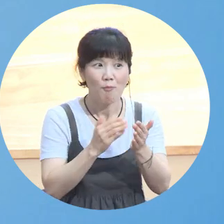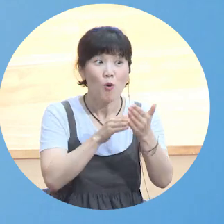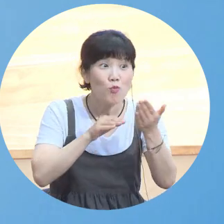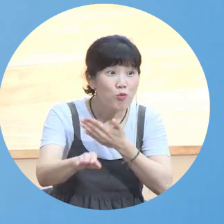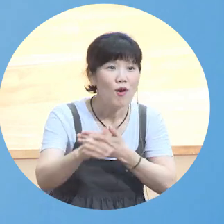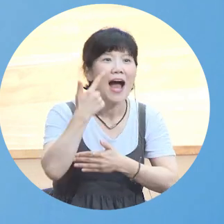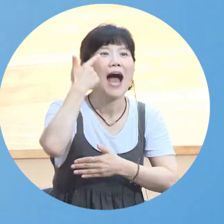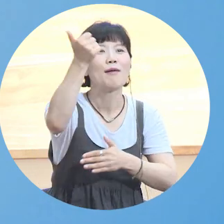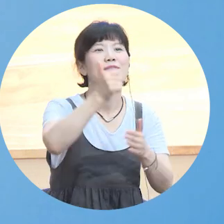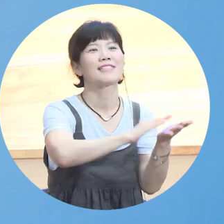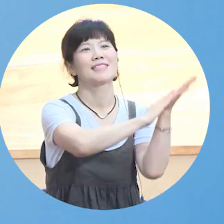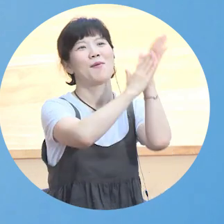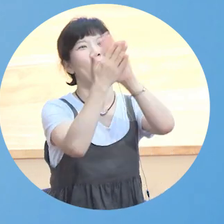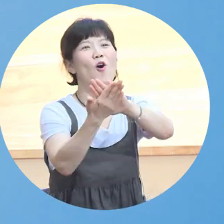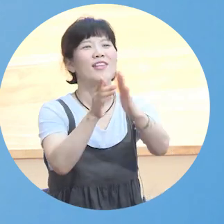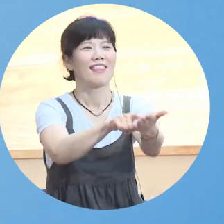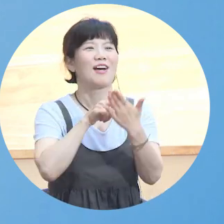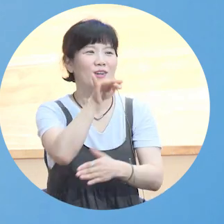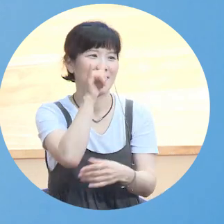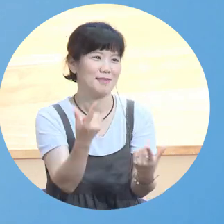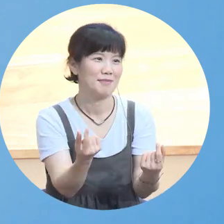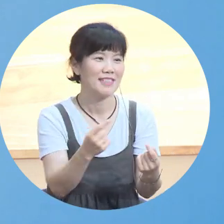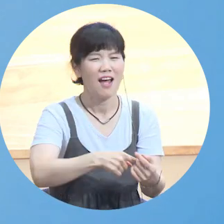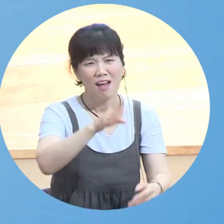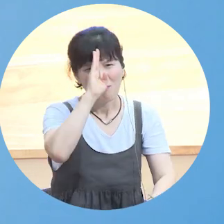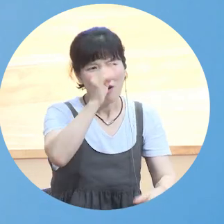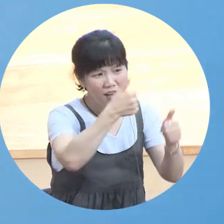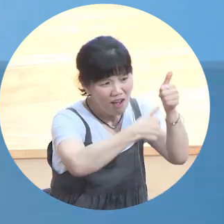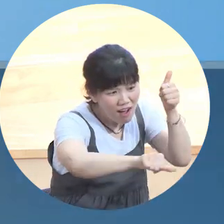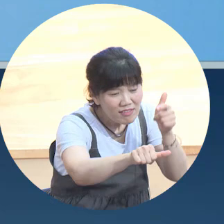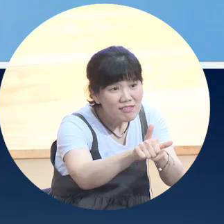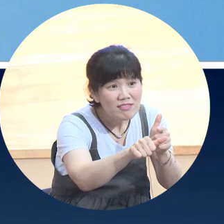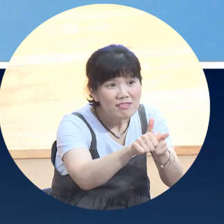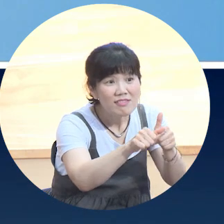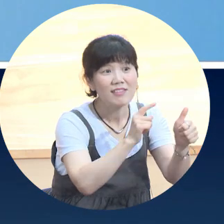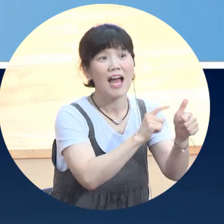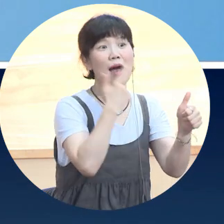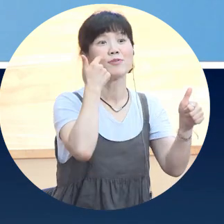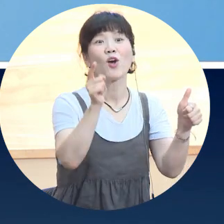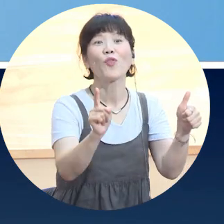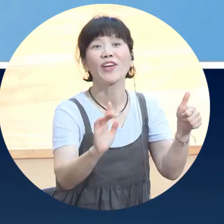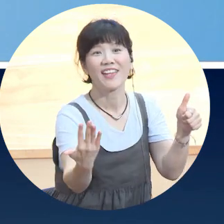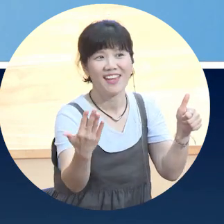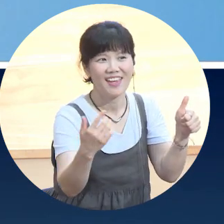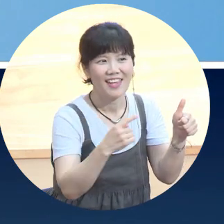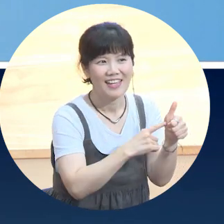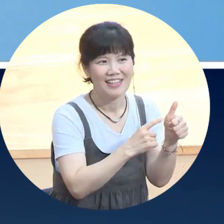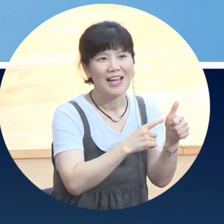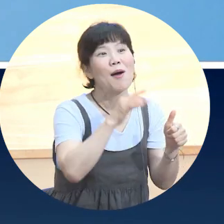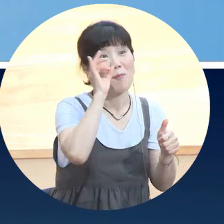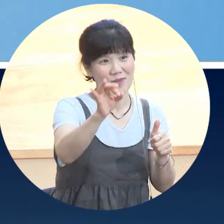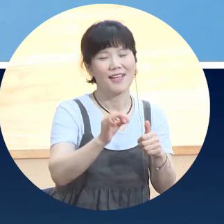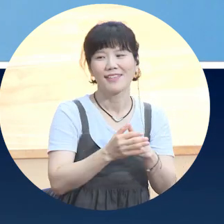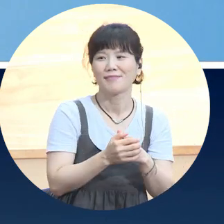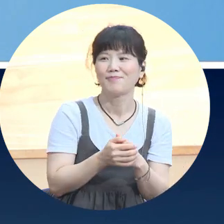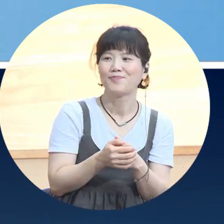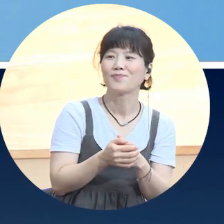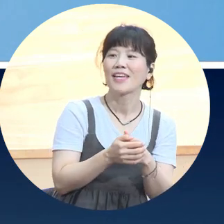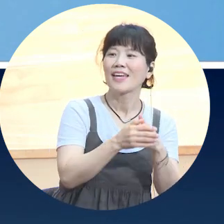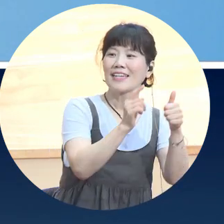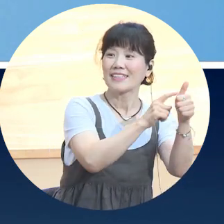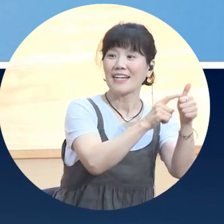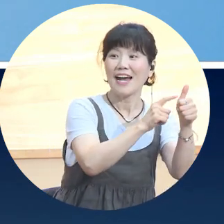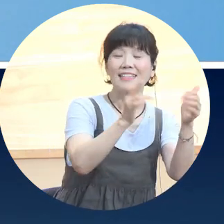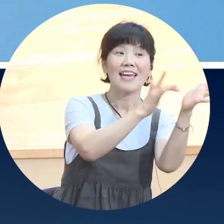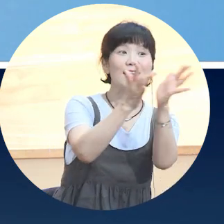보세요 이 병든 아들을 둔 아버지가 어떻게 되는가 자 여러분의 한번 더 읽어 보십시다 질 자 그가 예수께서